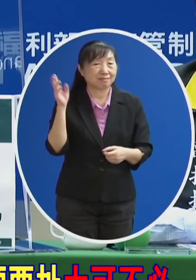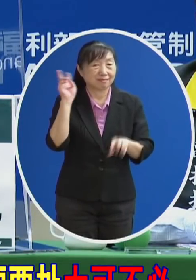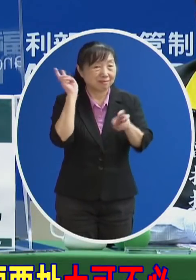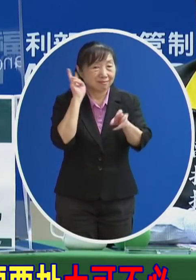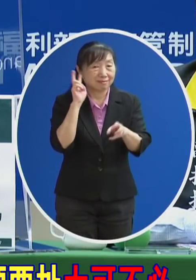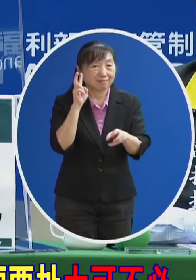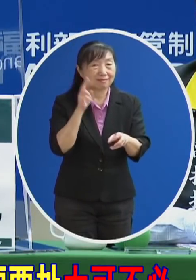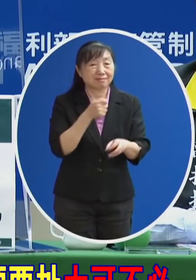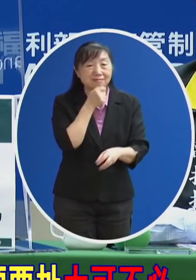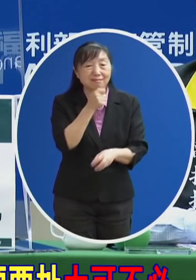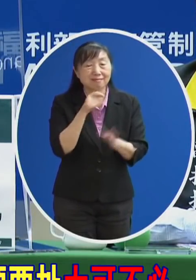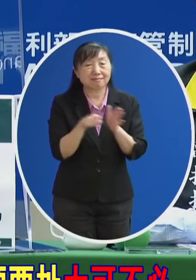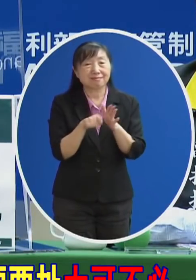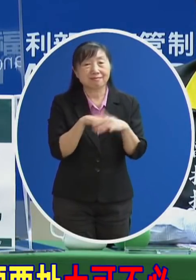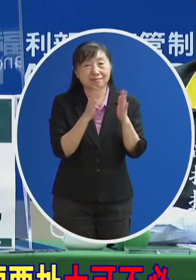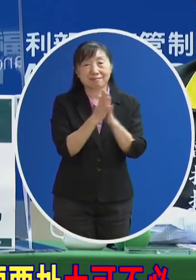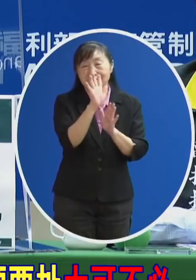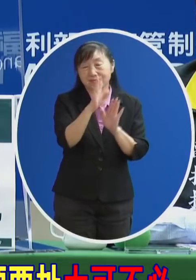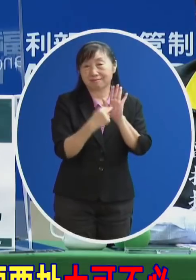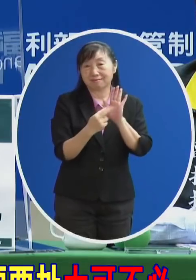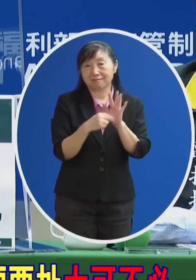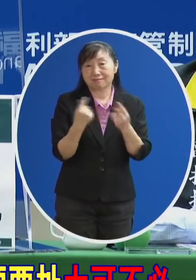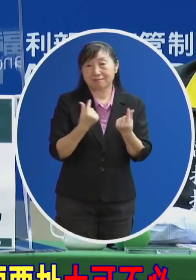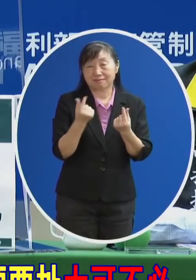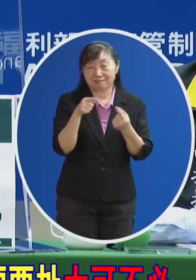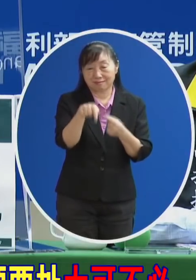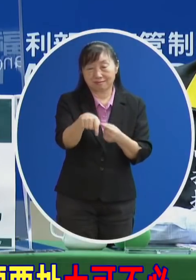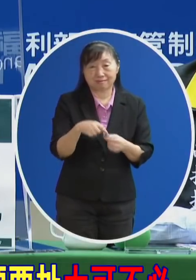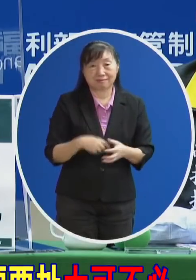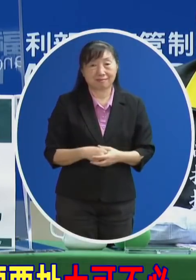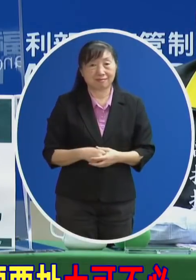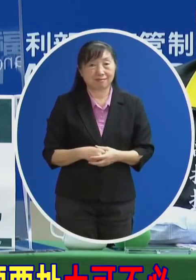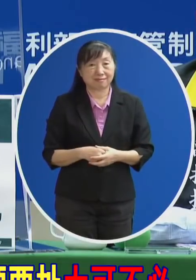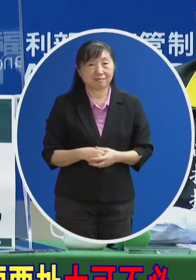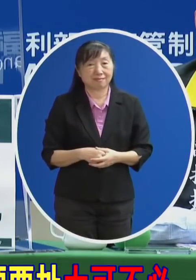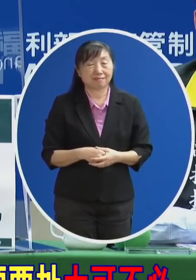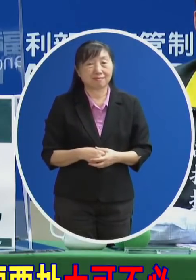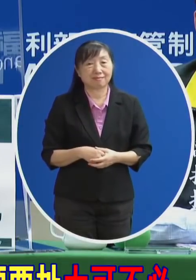做了一个形容了哈，那硬要把这样的一个比较